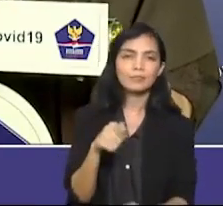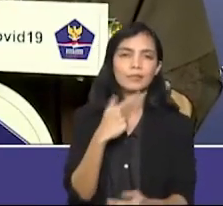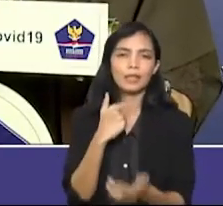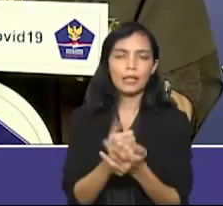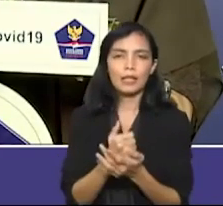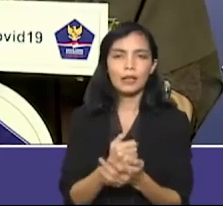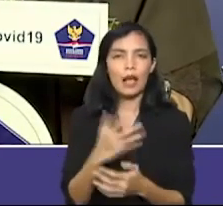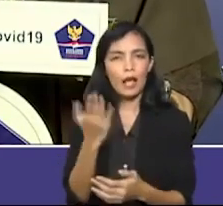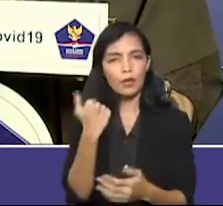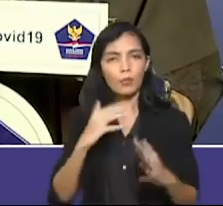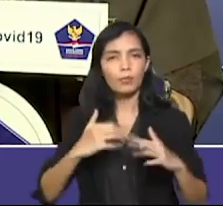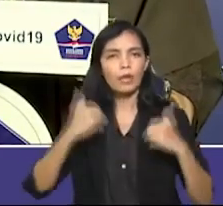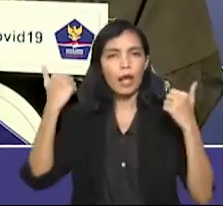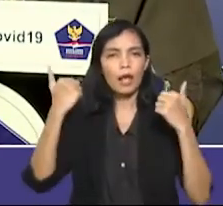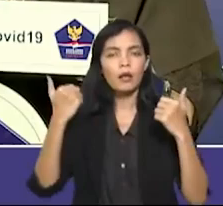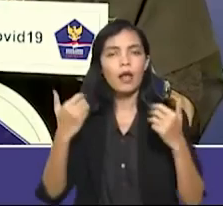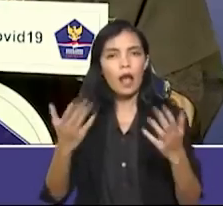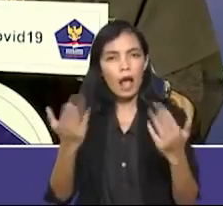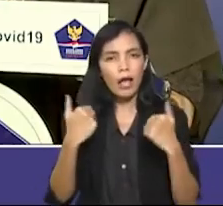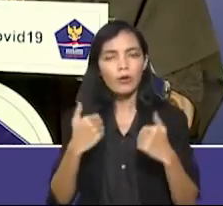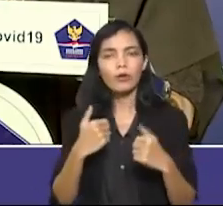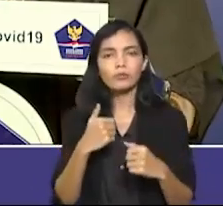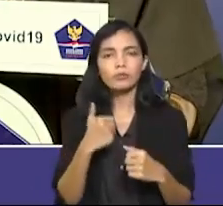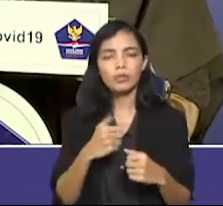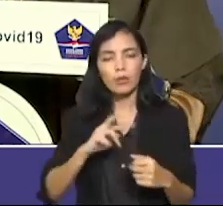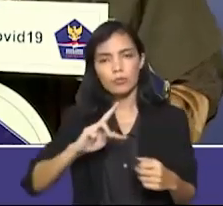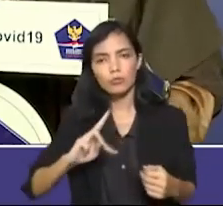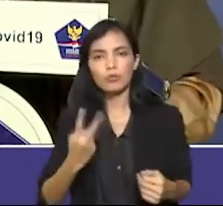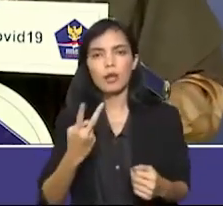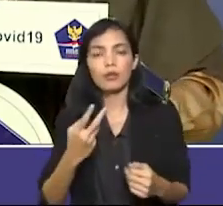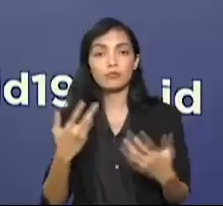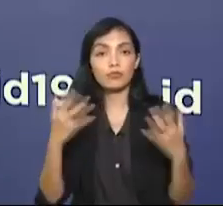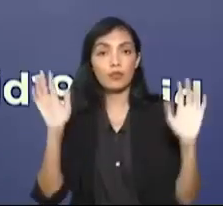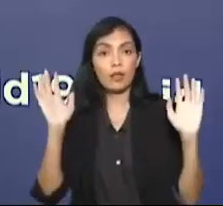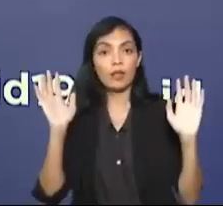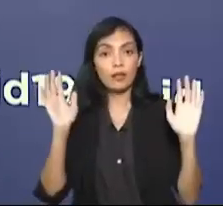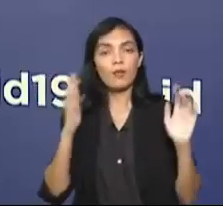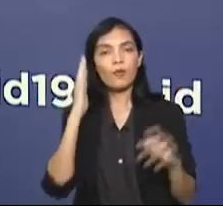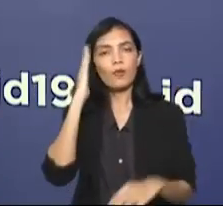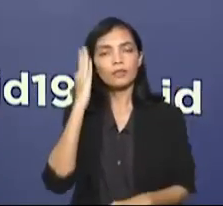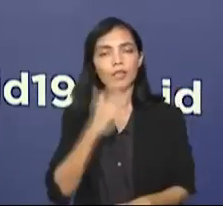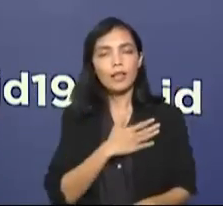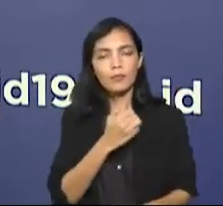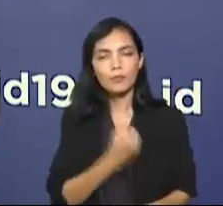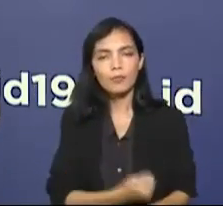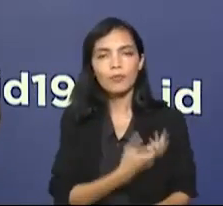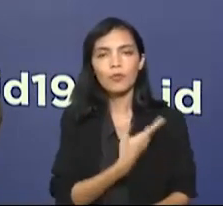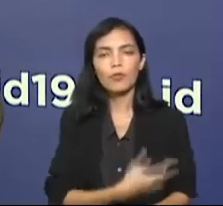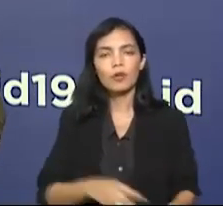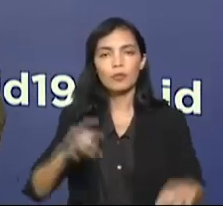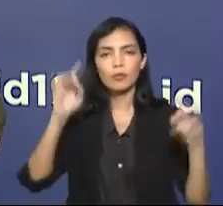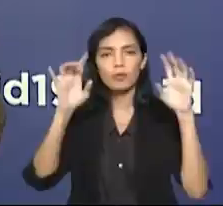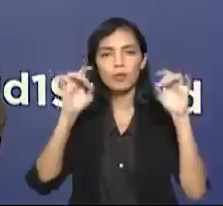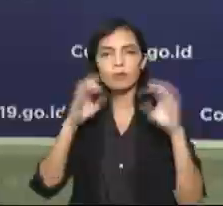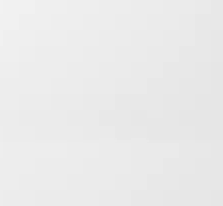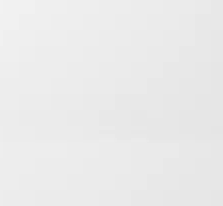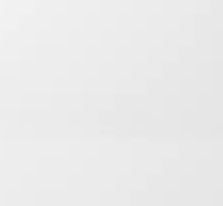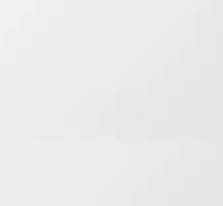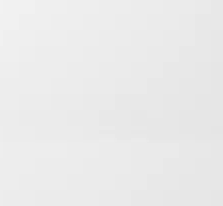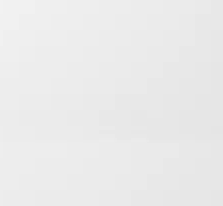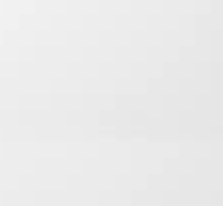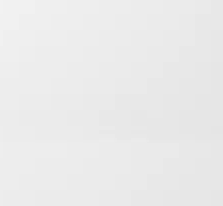menjadi pemenang Mari menjadi mereka yang menggerakkan perubahan Sekian dari saya wassalamualaikum warahmatullahi wabarakatuh